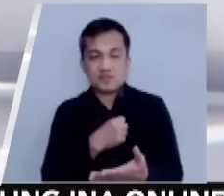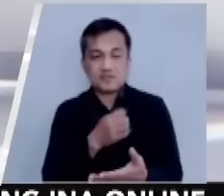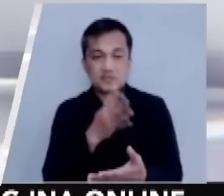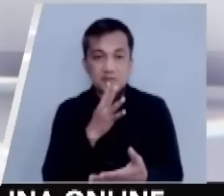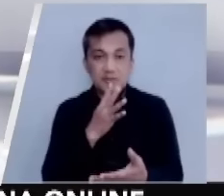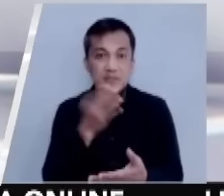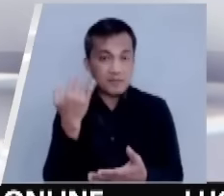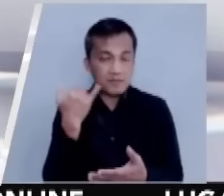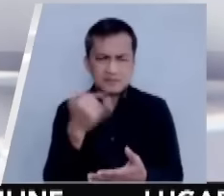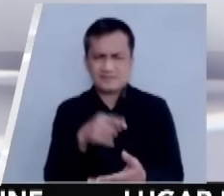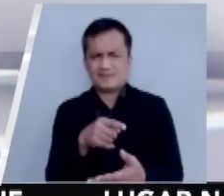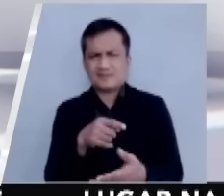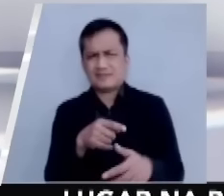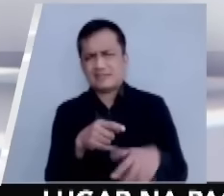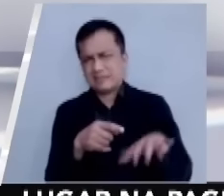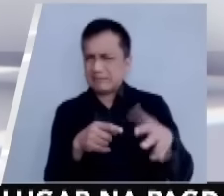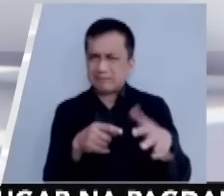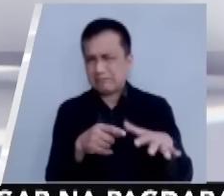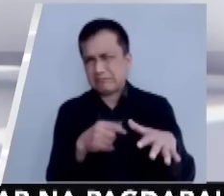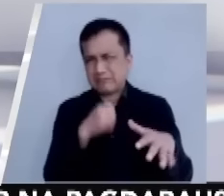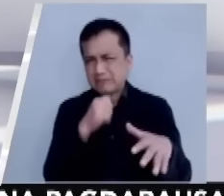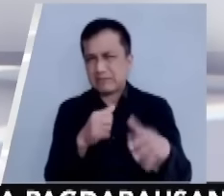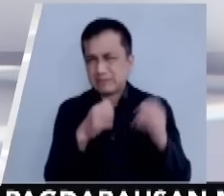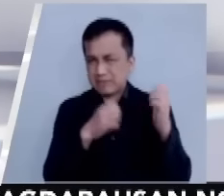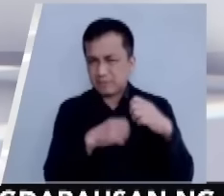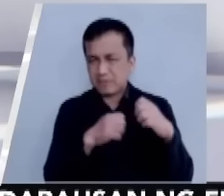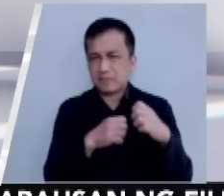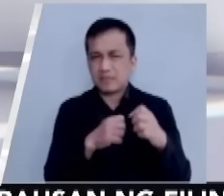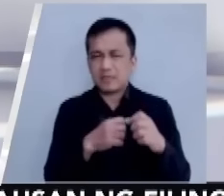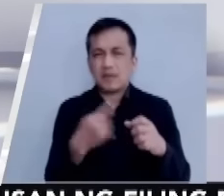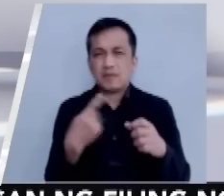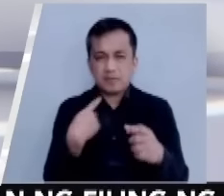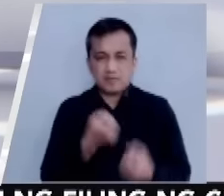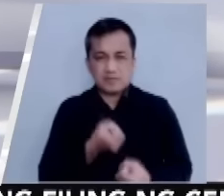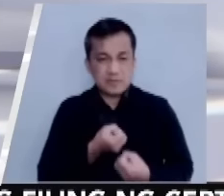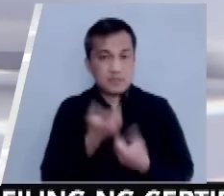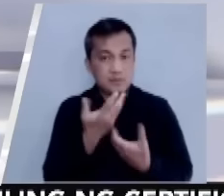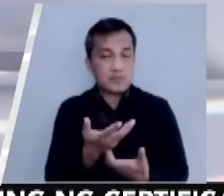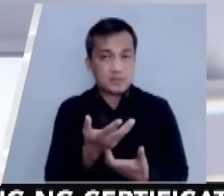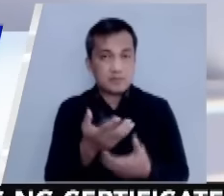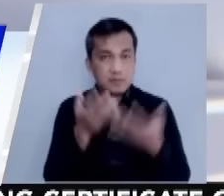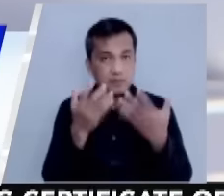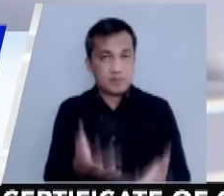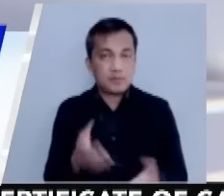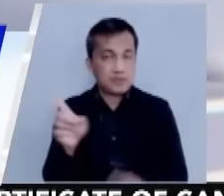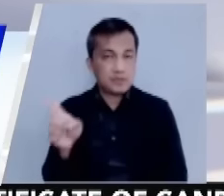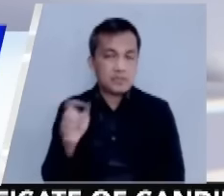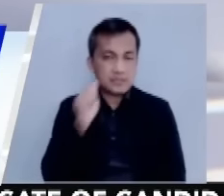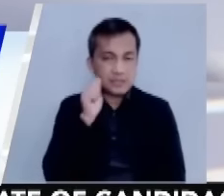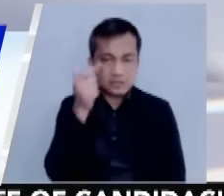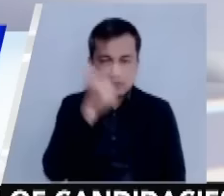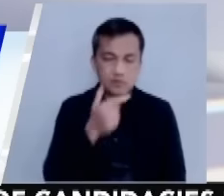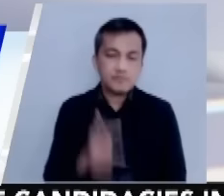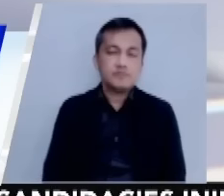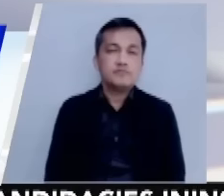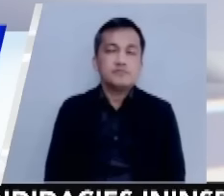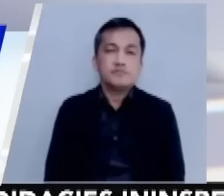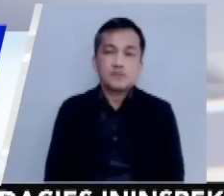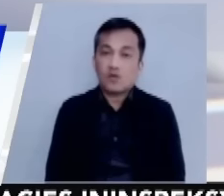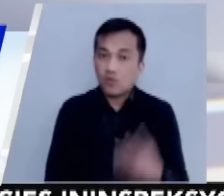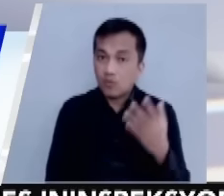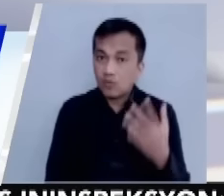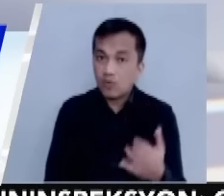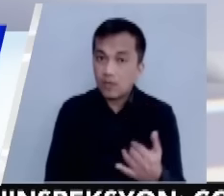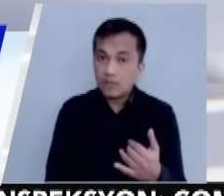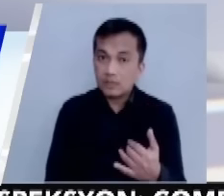sila ganong umaasa na may sasabihin pa talaga na mabigat itong si Alice Goh dahil nga ang